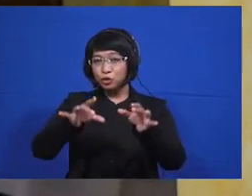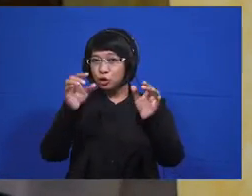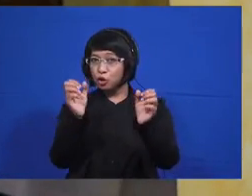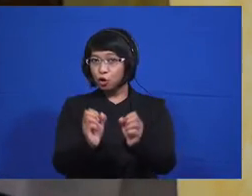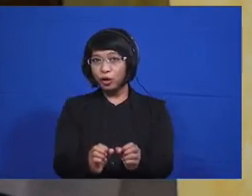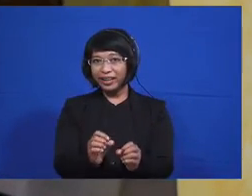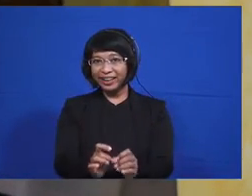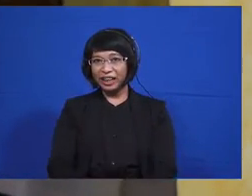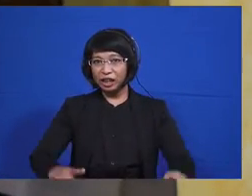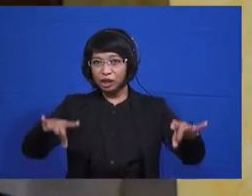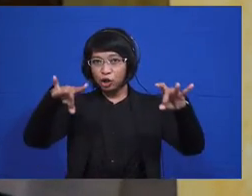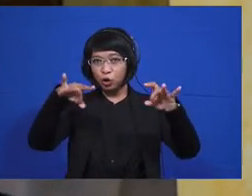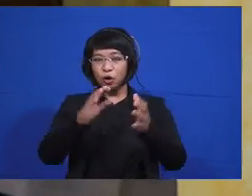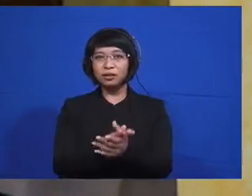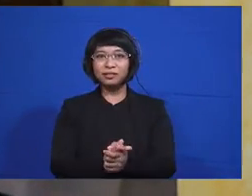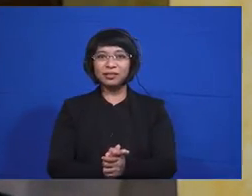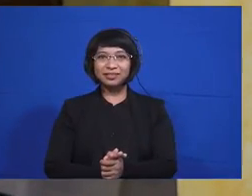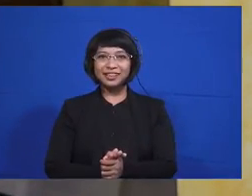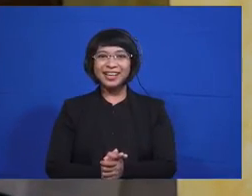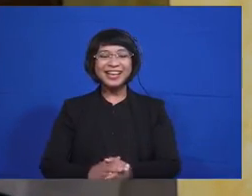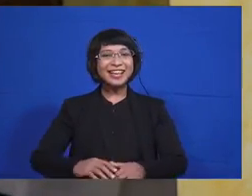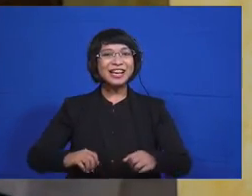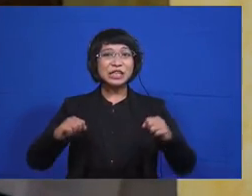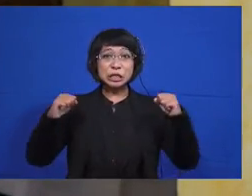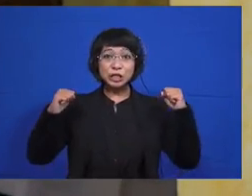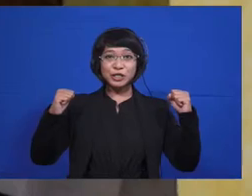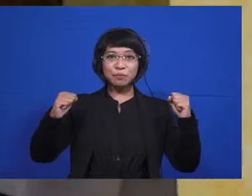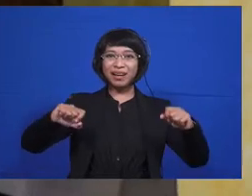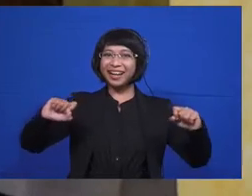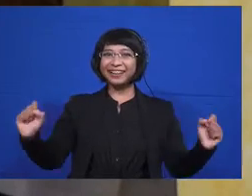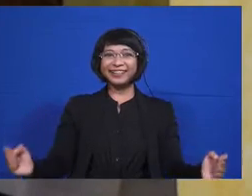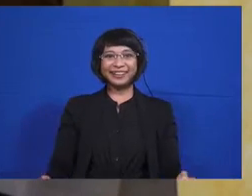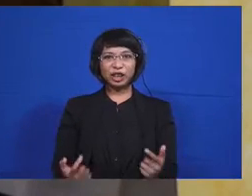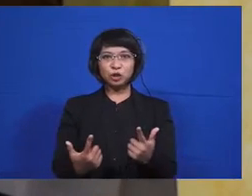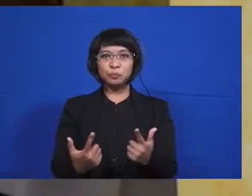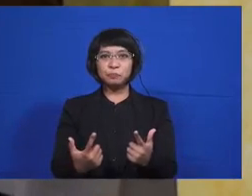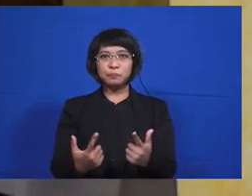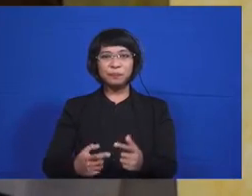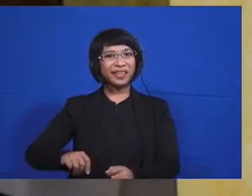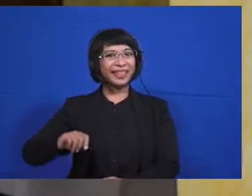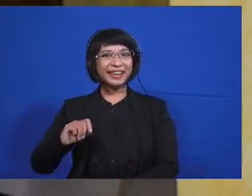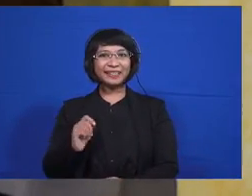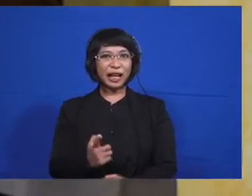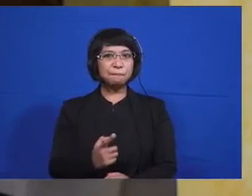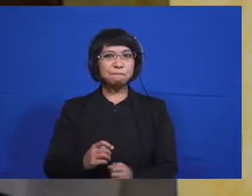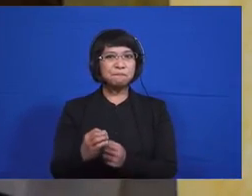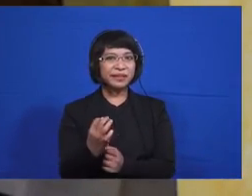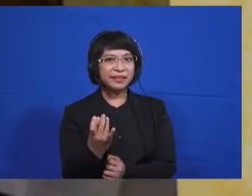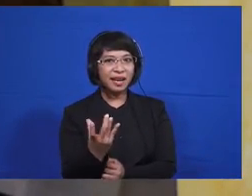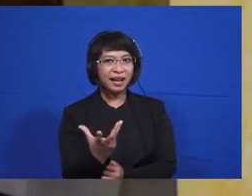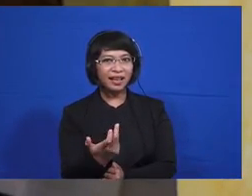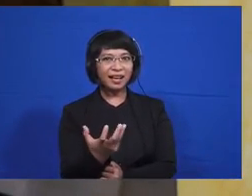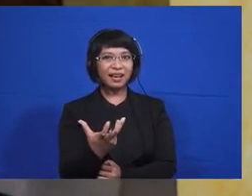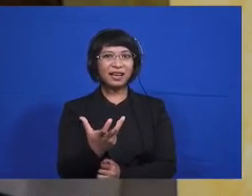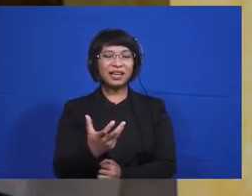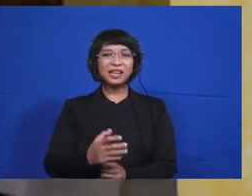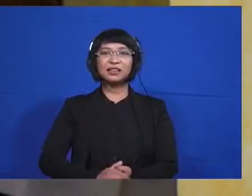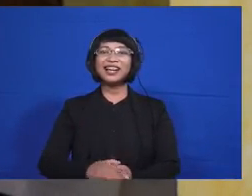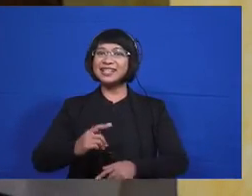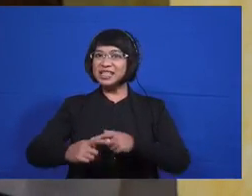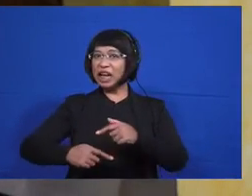dengan roh itu semangat hidup mereka tetap menyala-nyala dan